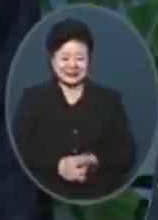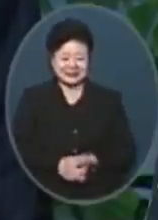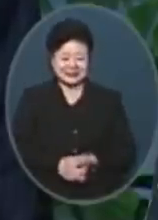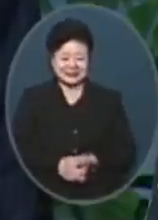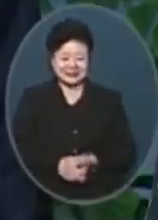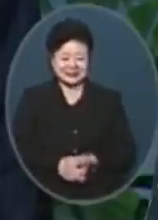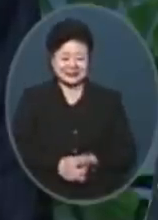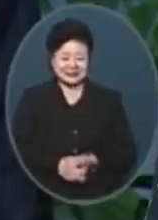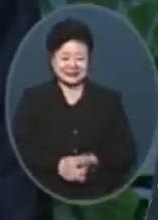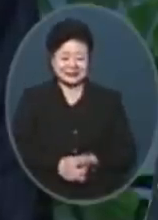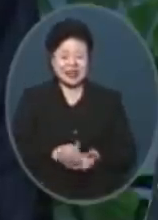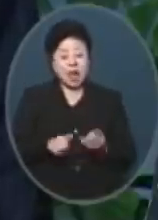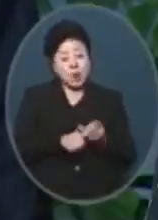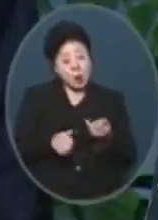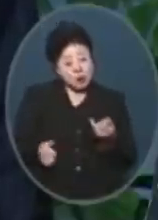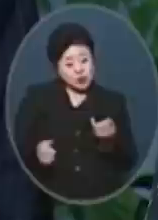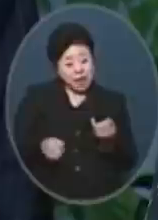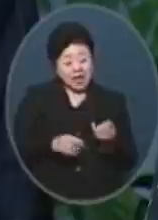한 과부가